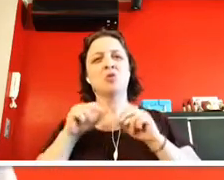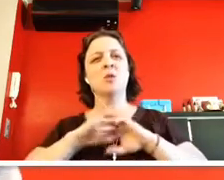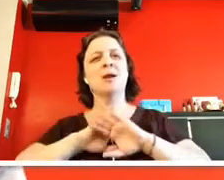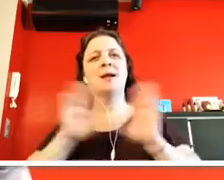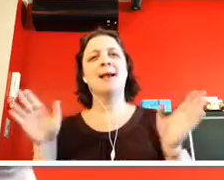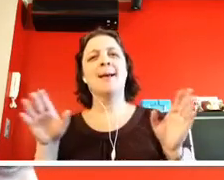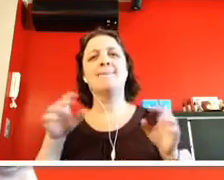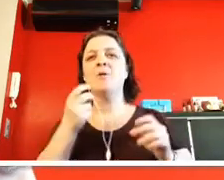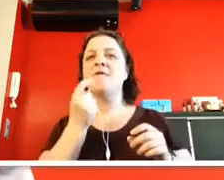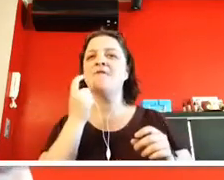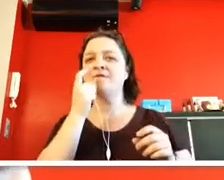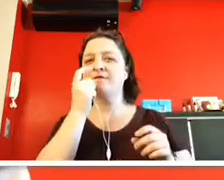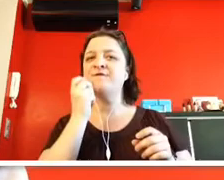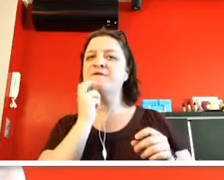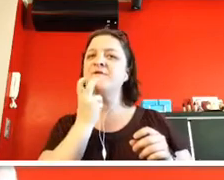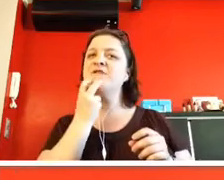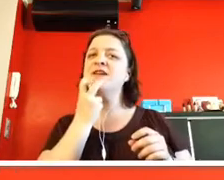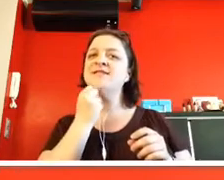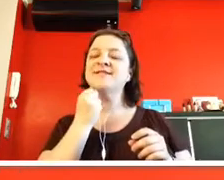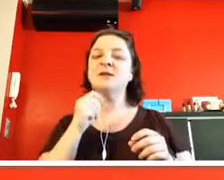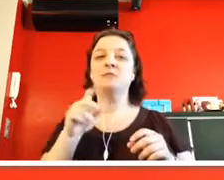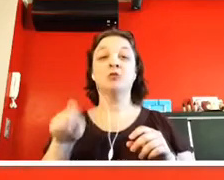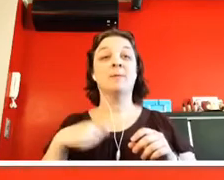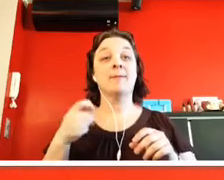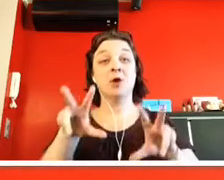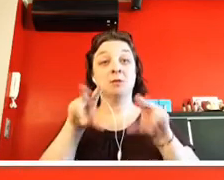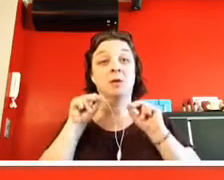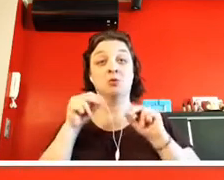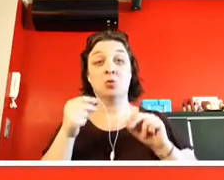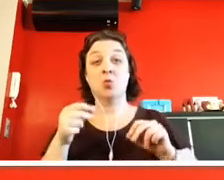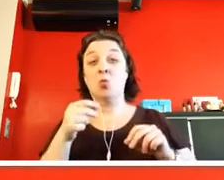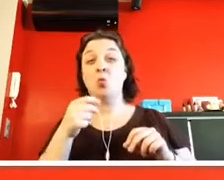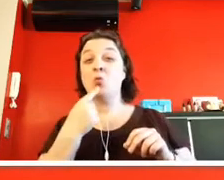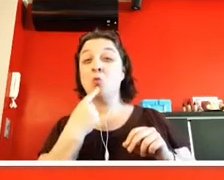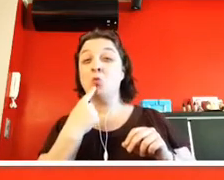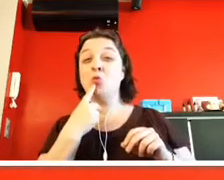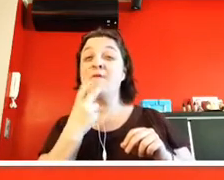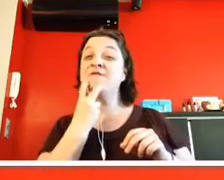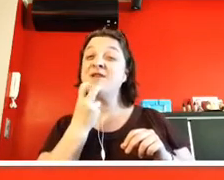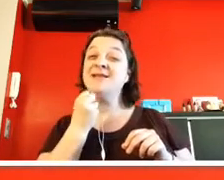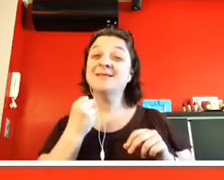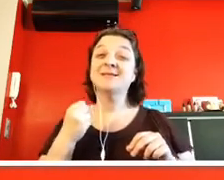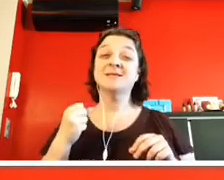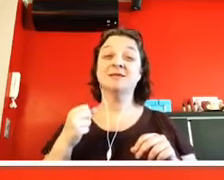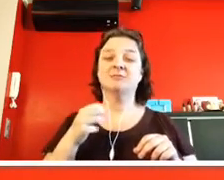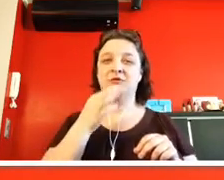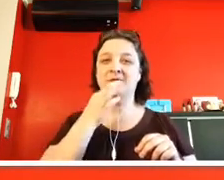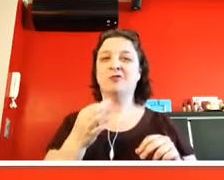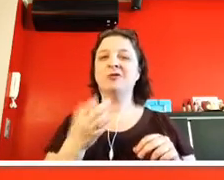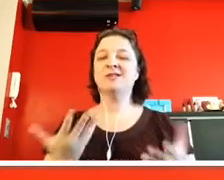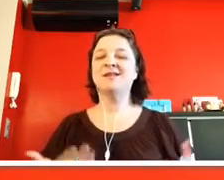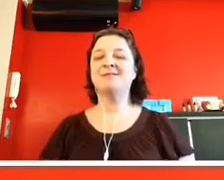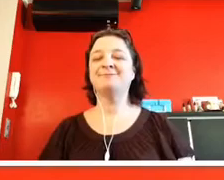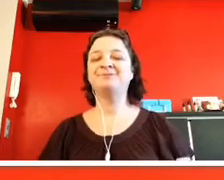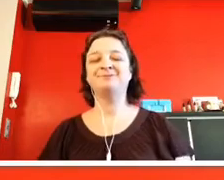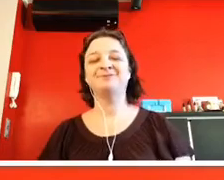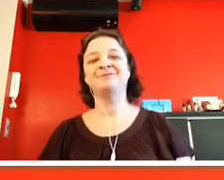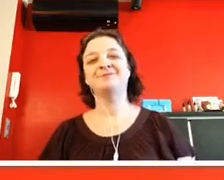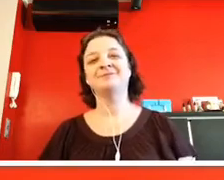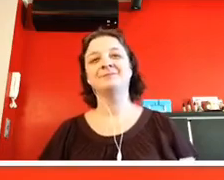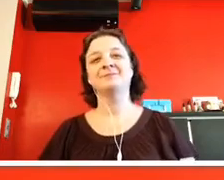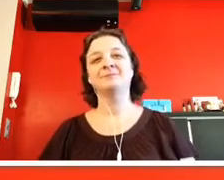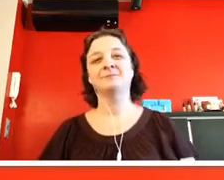Alors, inspiration clairement visible de fraises. Ah, donc à l'inspiration, normalement, on aura un goût surtout fraise. Je vais vous dire ça.